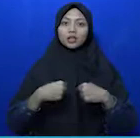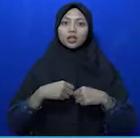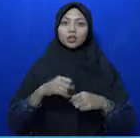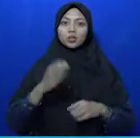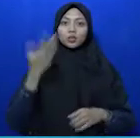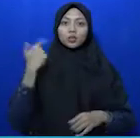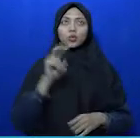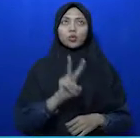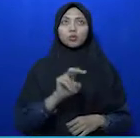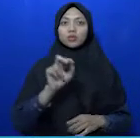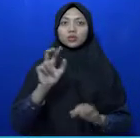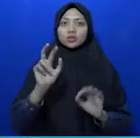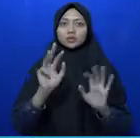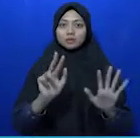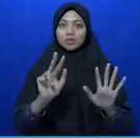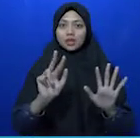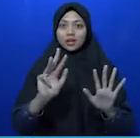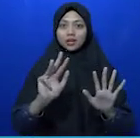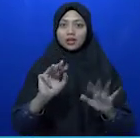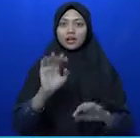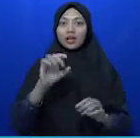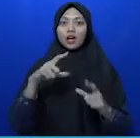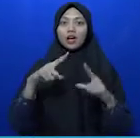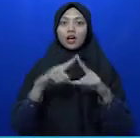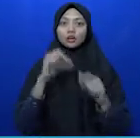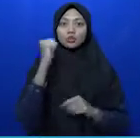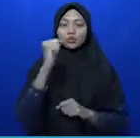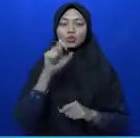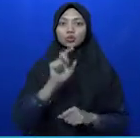29 Agustus kalau nggak salah 2017 ya,